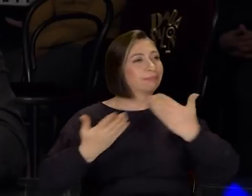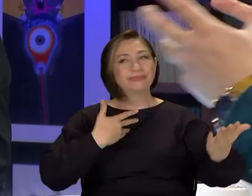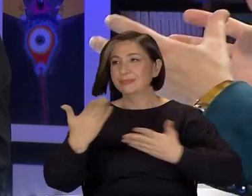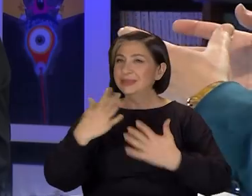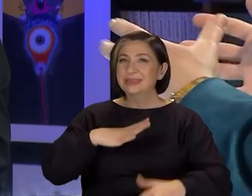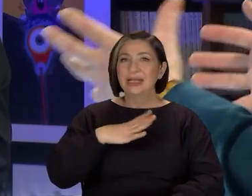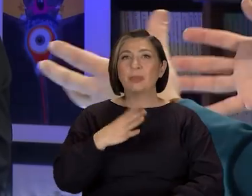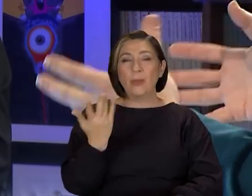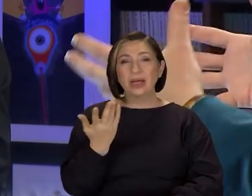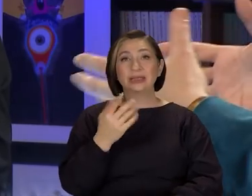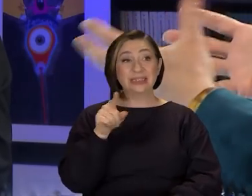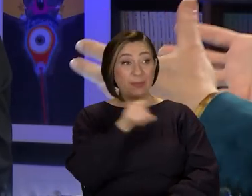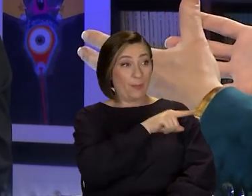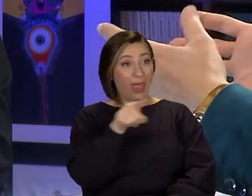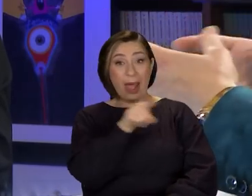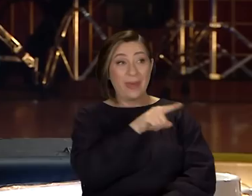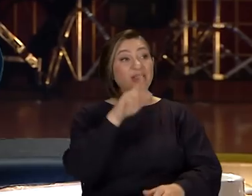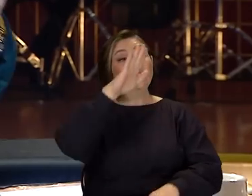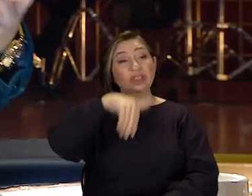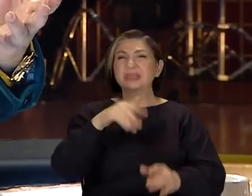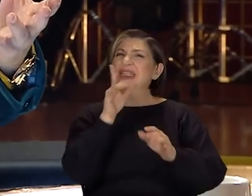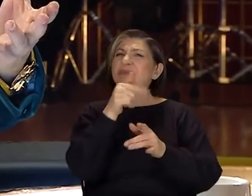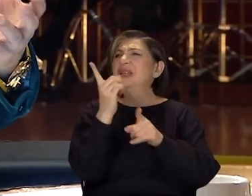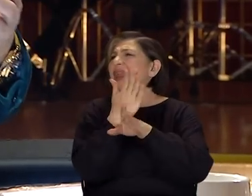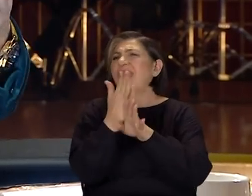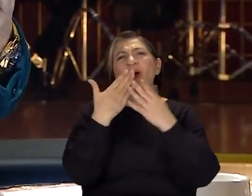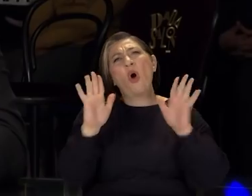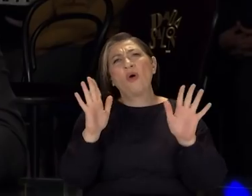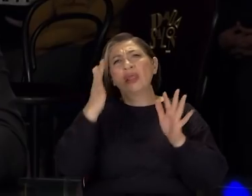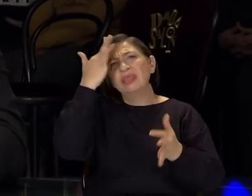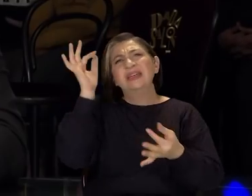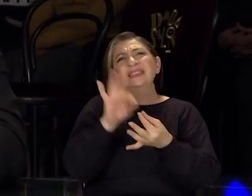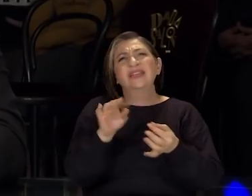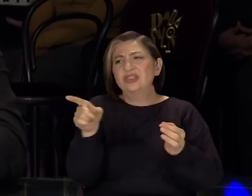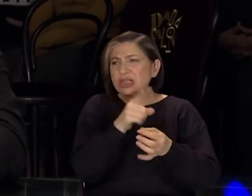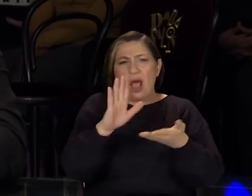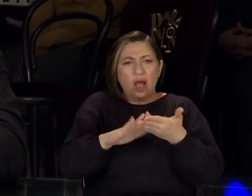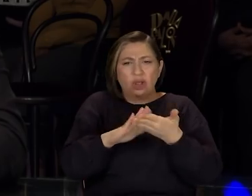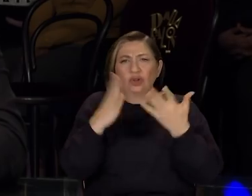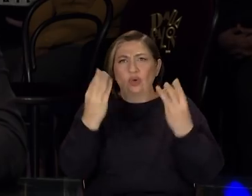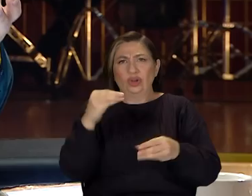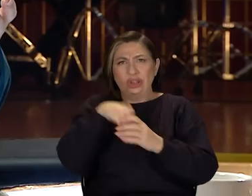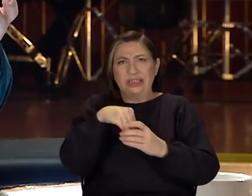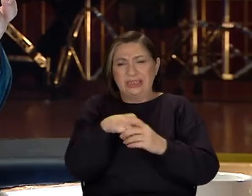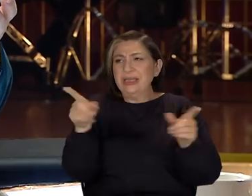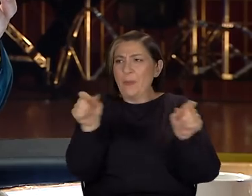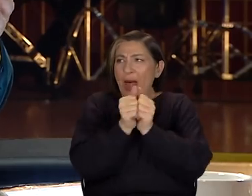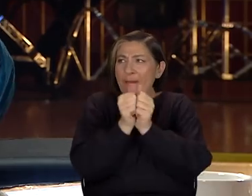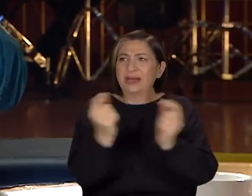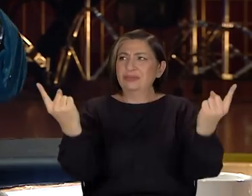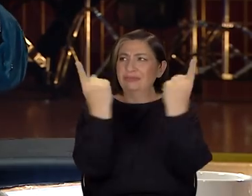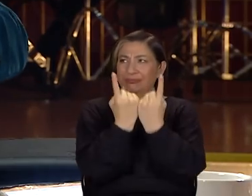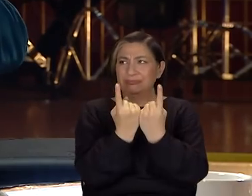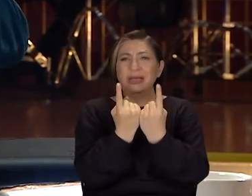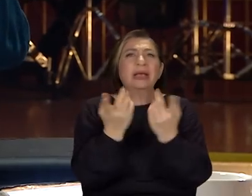edelim. Sizin aslında yani sizi beraber çağırmamızın hiçbir nedeni yok. Yani değil mi? Siz arkadaş olduğunuz için sizi beraber çağırdık.